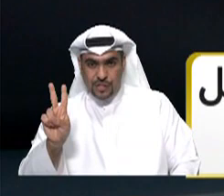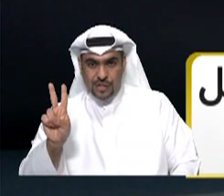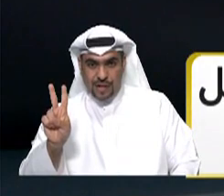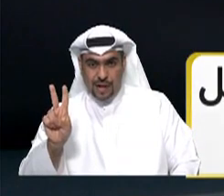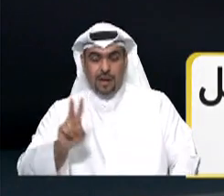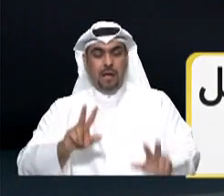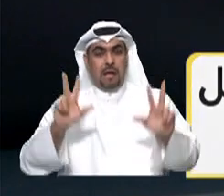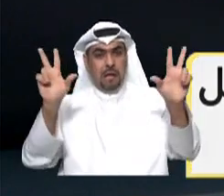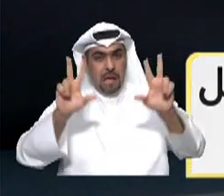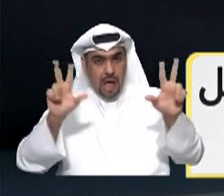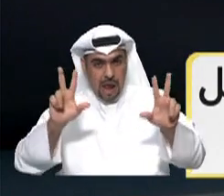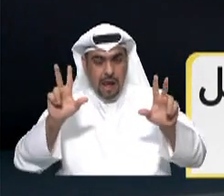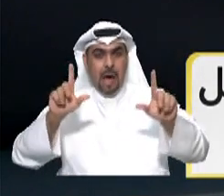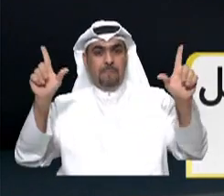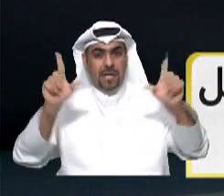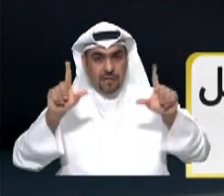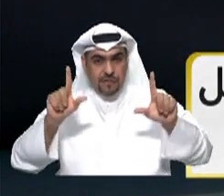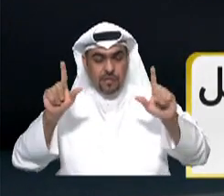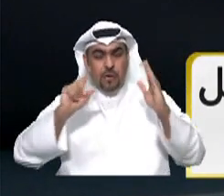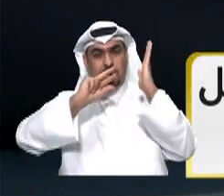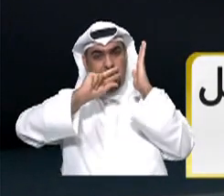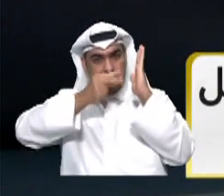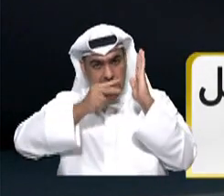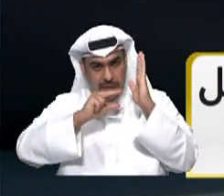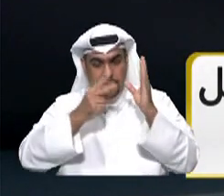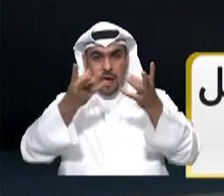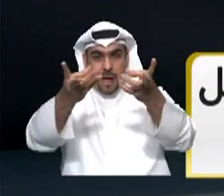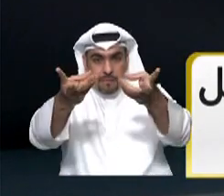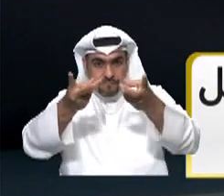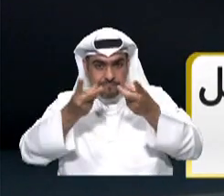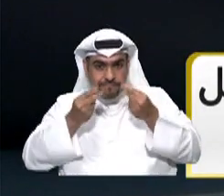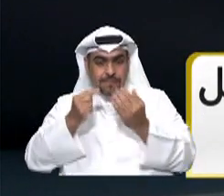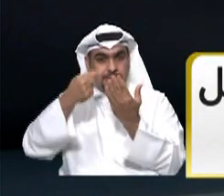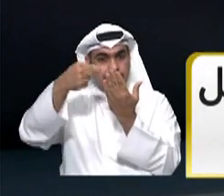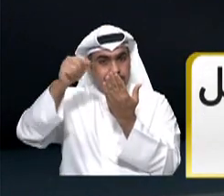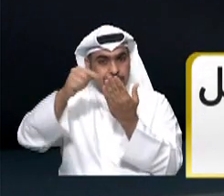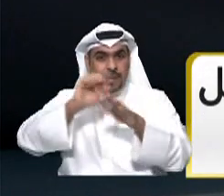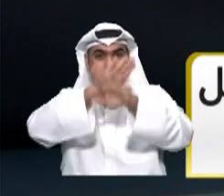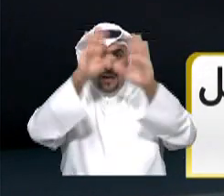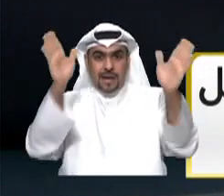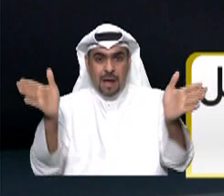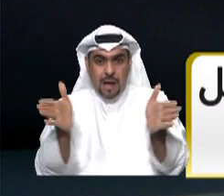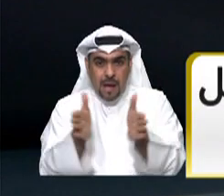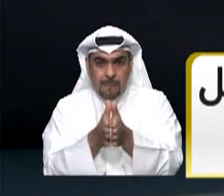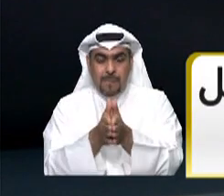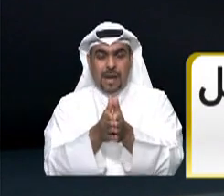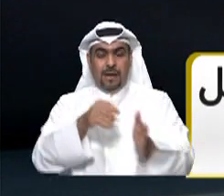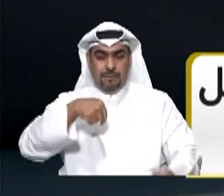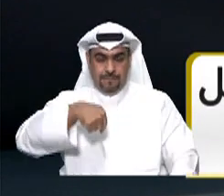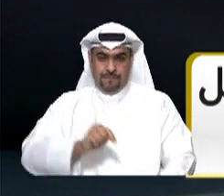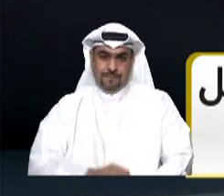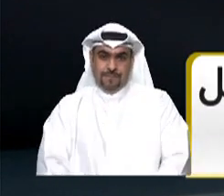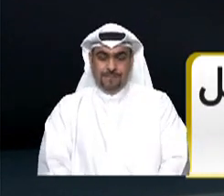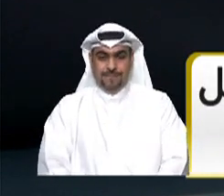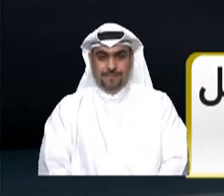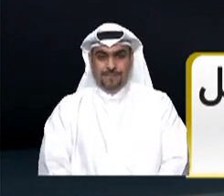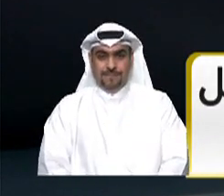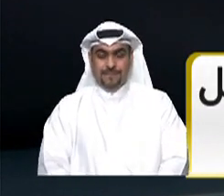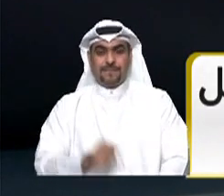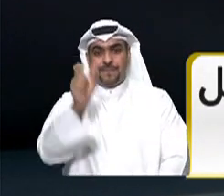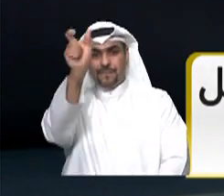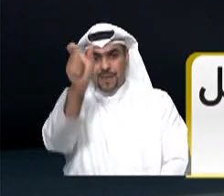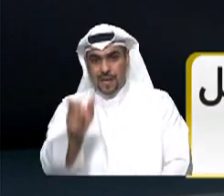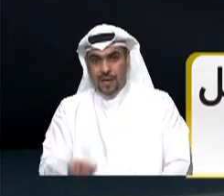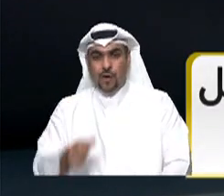الاعلامي للوزاره او توفير البيانات والمعلومات التي تفيدهم في اداء مهامهم وشدد